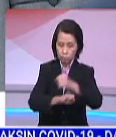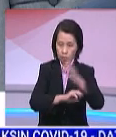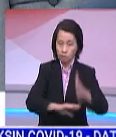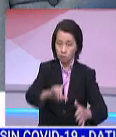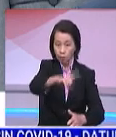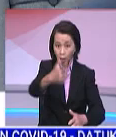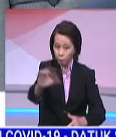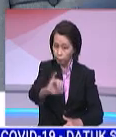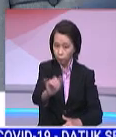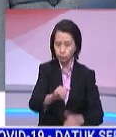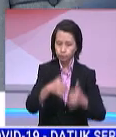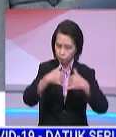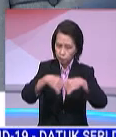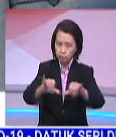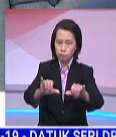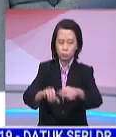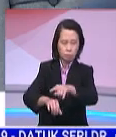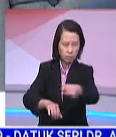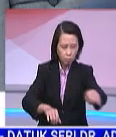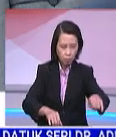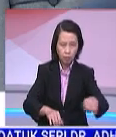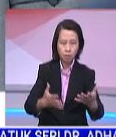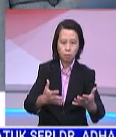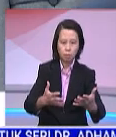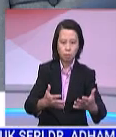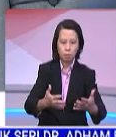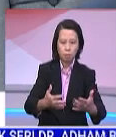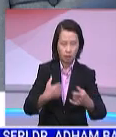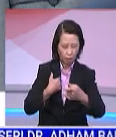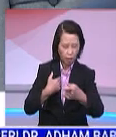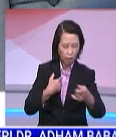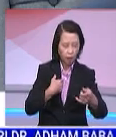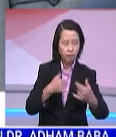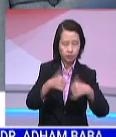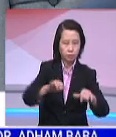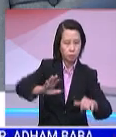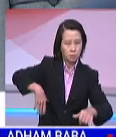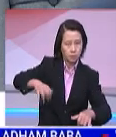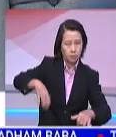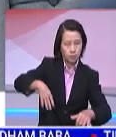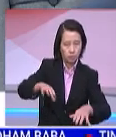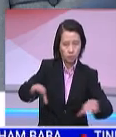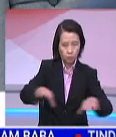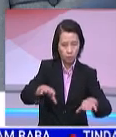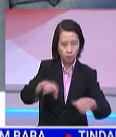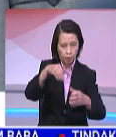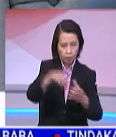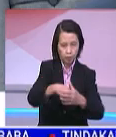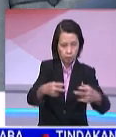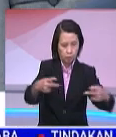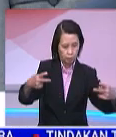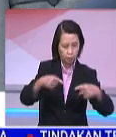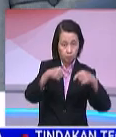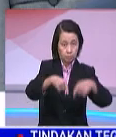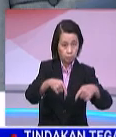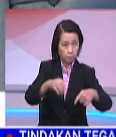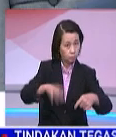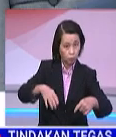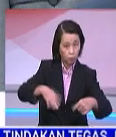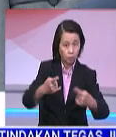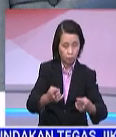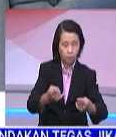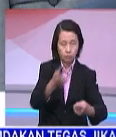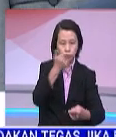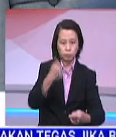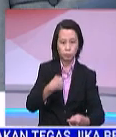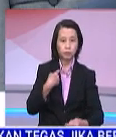lainnya yang masih lagi ada saya yakin ada yang masih lagi belum melibatkan diri dalam proses pembutan ini karena